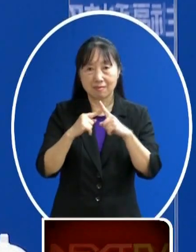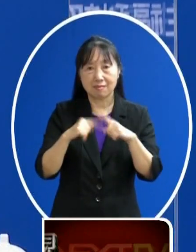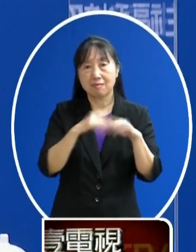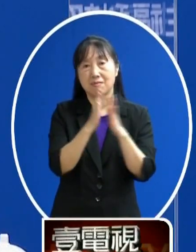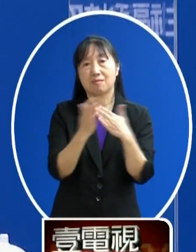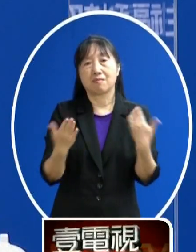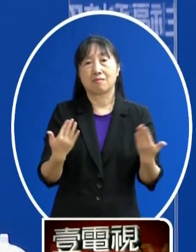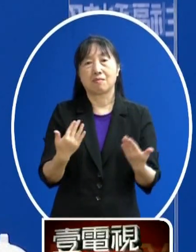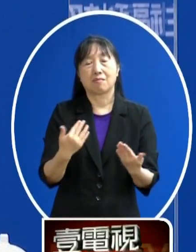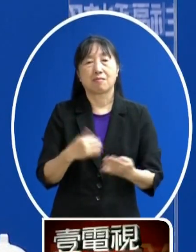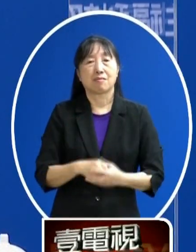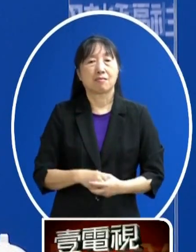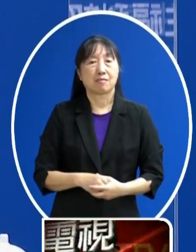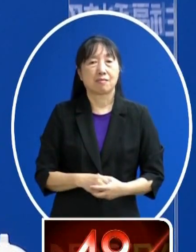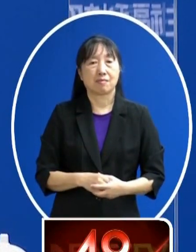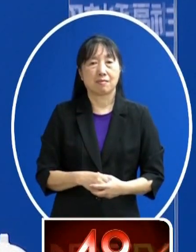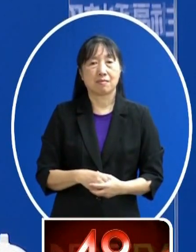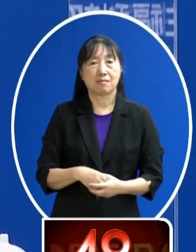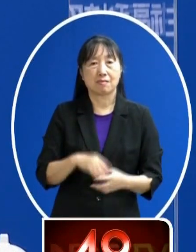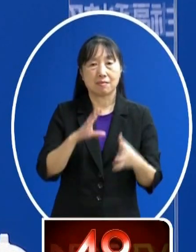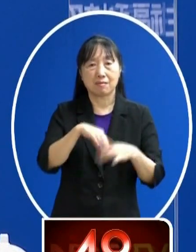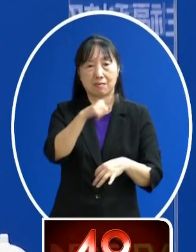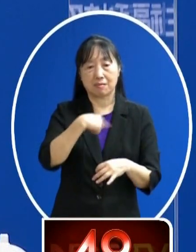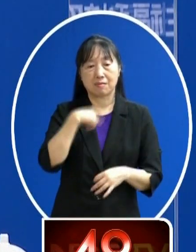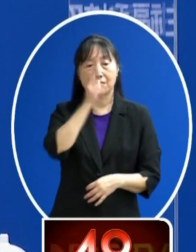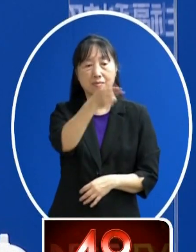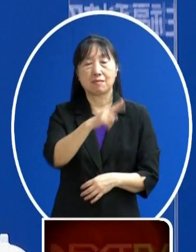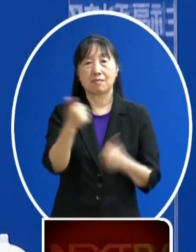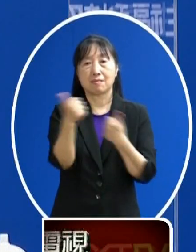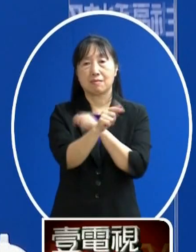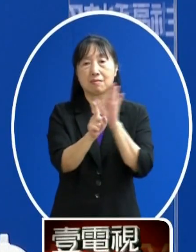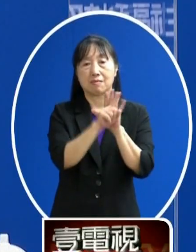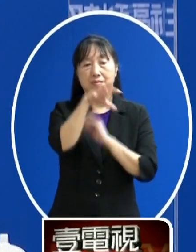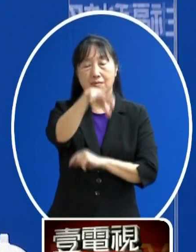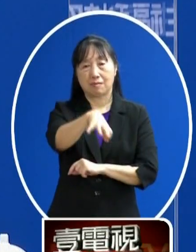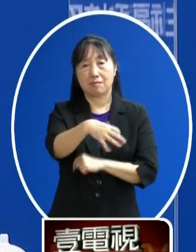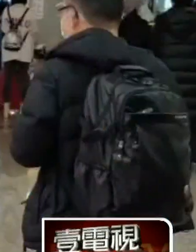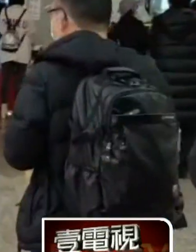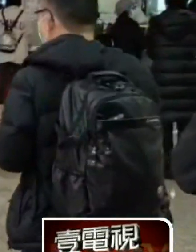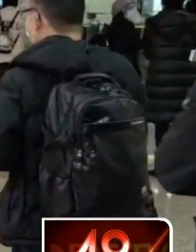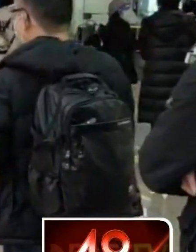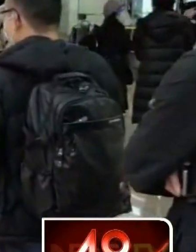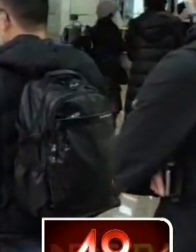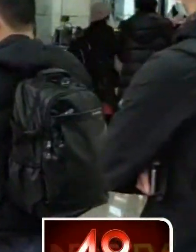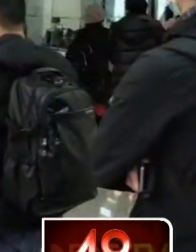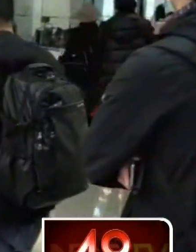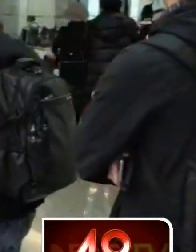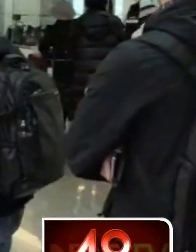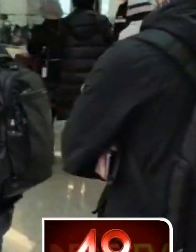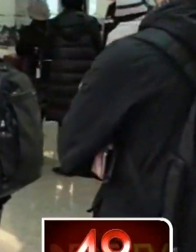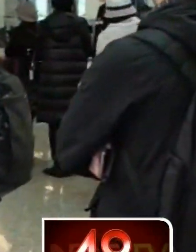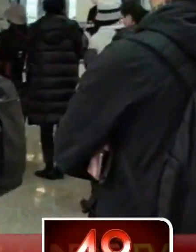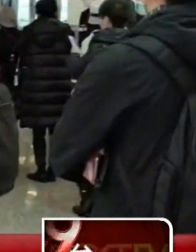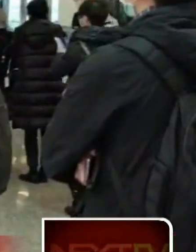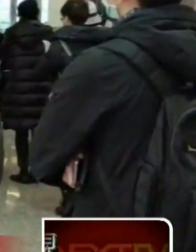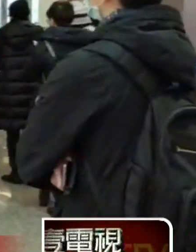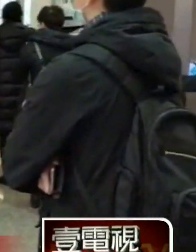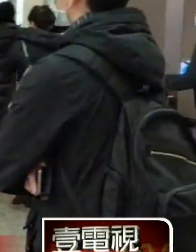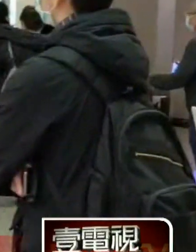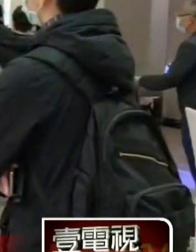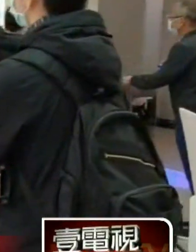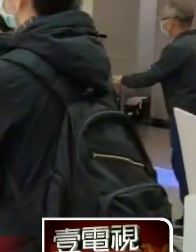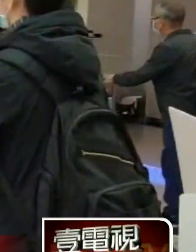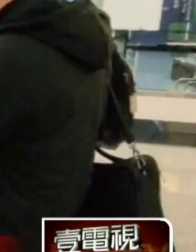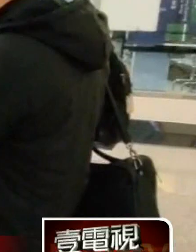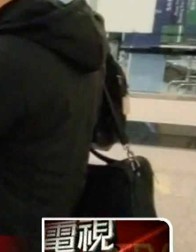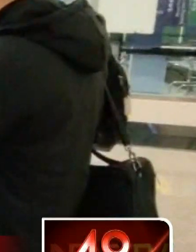系统，还有去请代表处这边去帮我们查，目前是有锁定一位了。 不过算一算，过去台湾曾有3人到越